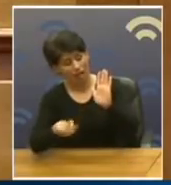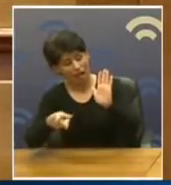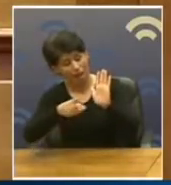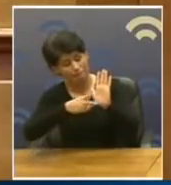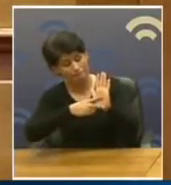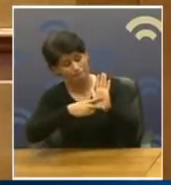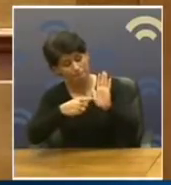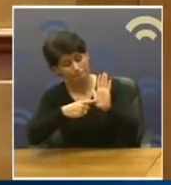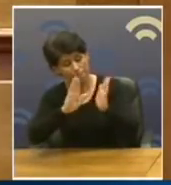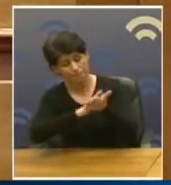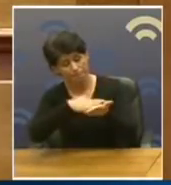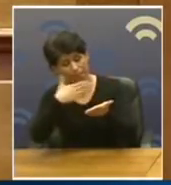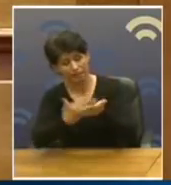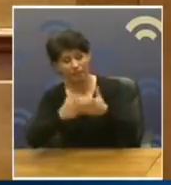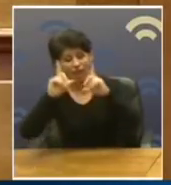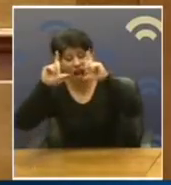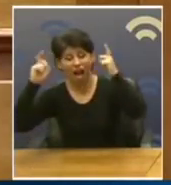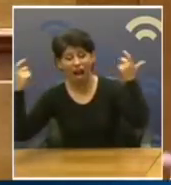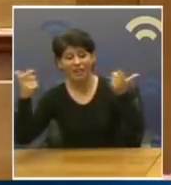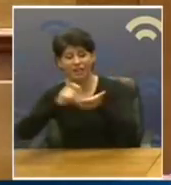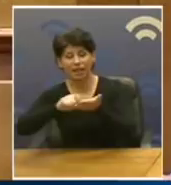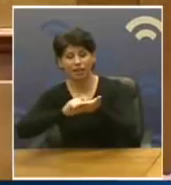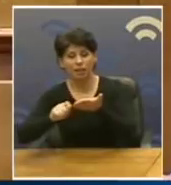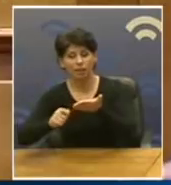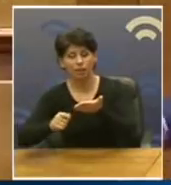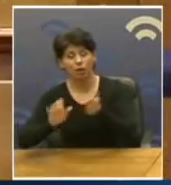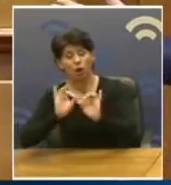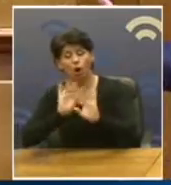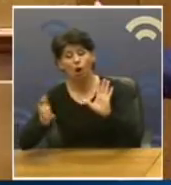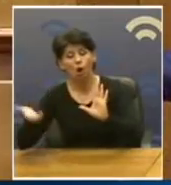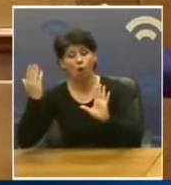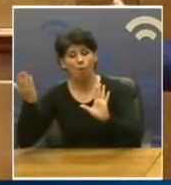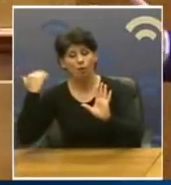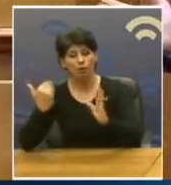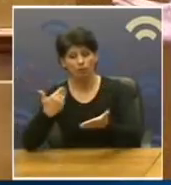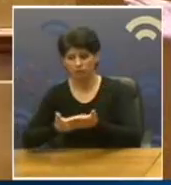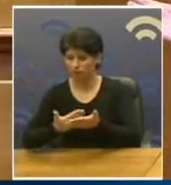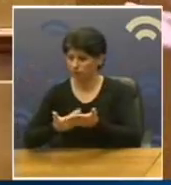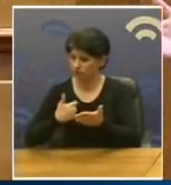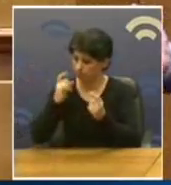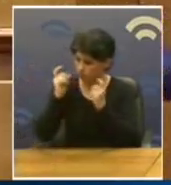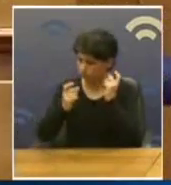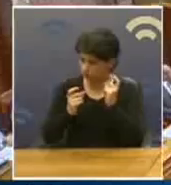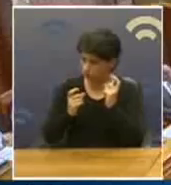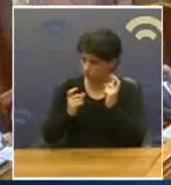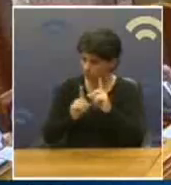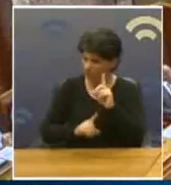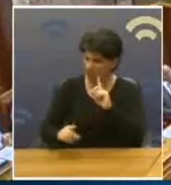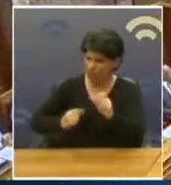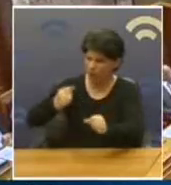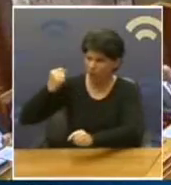Απαγορεύεται η μετάφραση της Αγίας Γραφής χωρίς προηγούμενη άδεια. Και αναρωτιέμαι, σε ποιον αιώνα ζει η